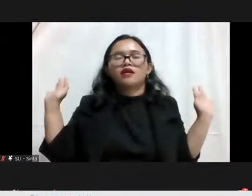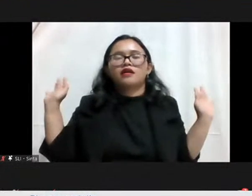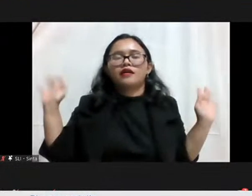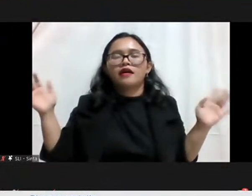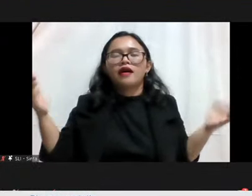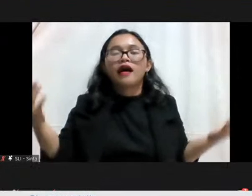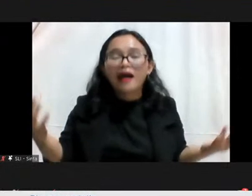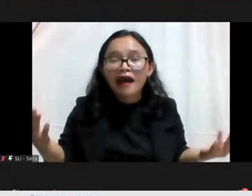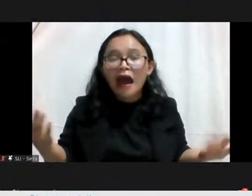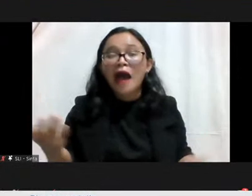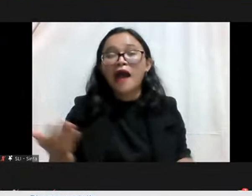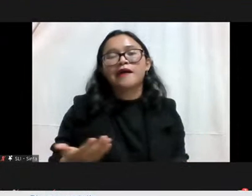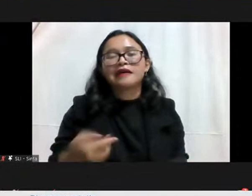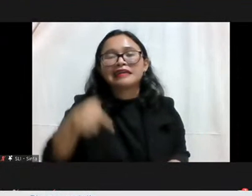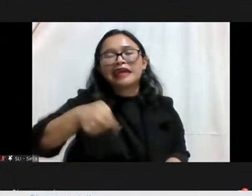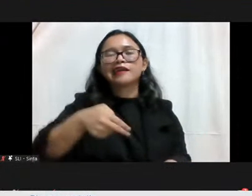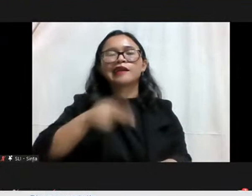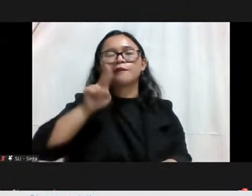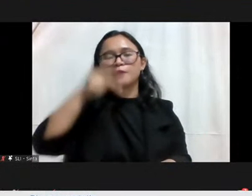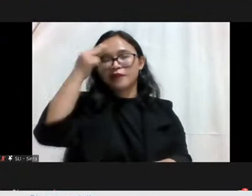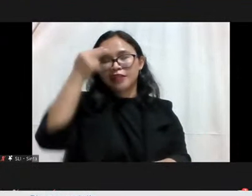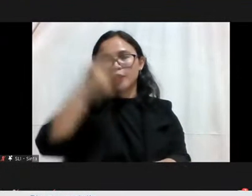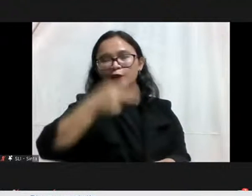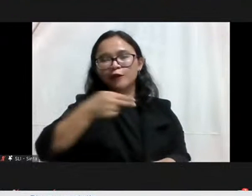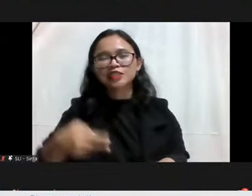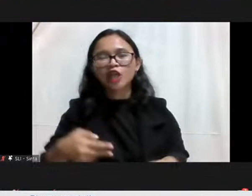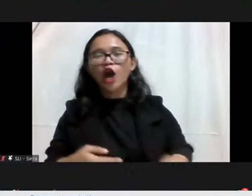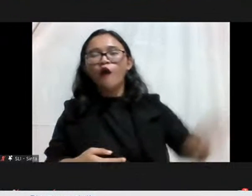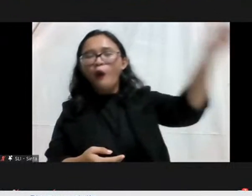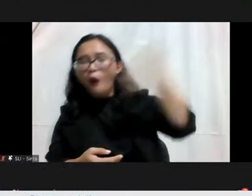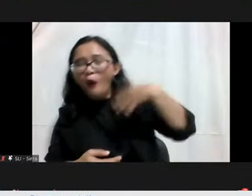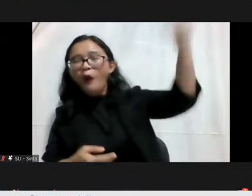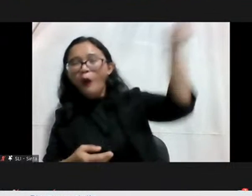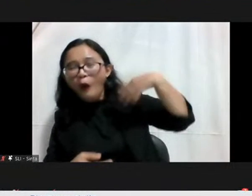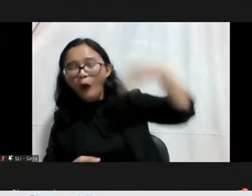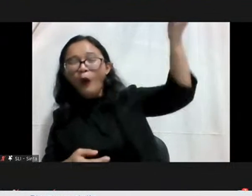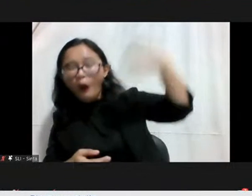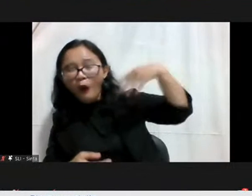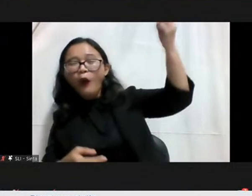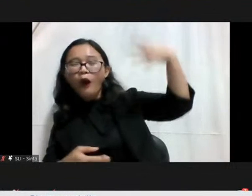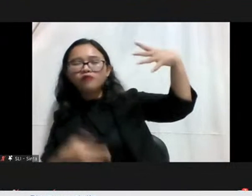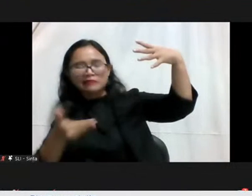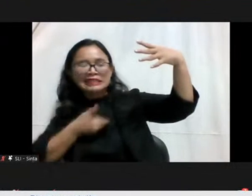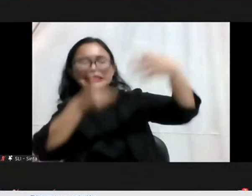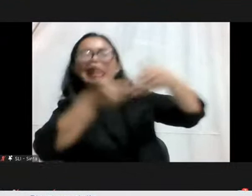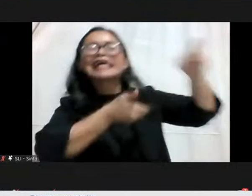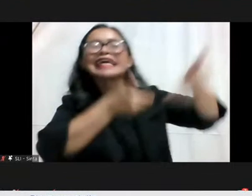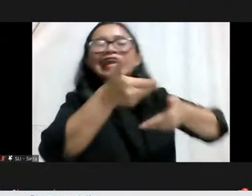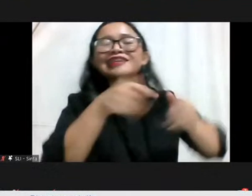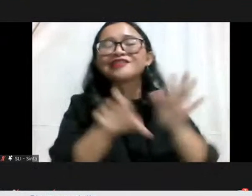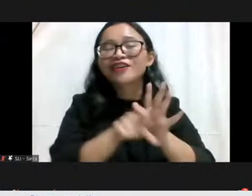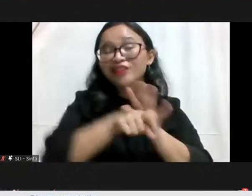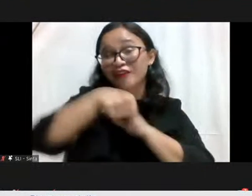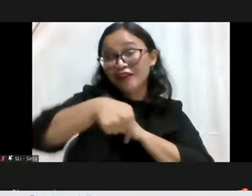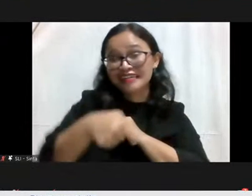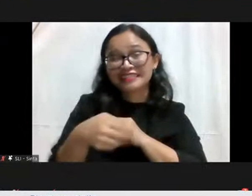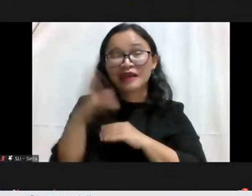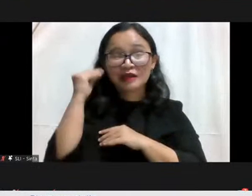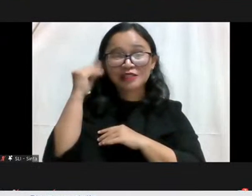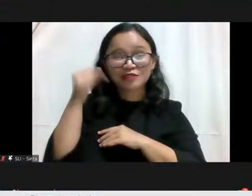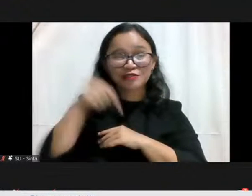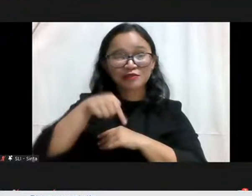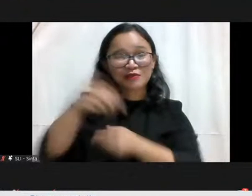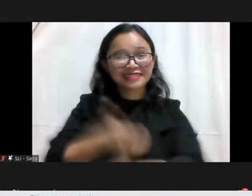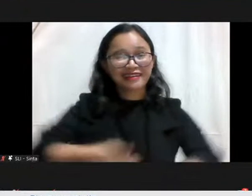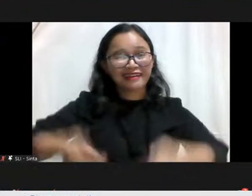justru di dilayani walaupun itu Enggak penting ya seperti sekarang ini kan publik sekarang ini tapi yang penting